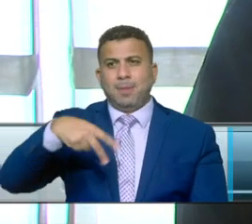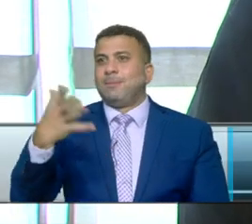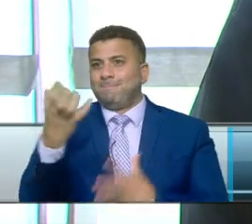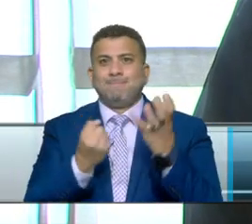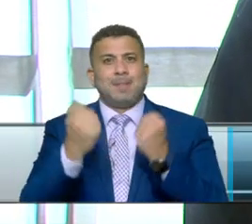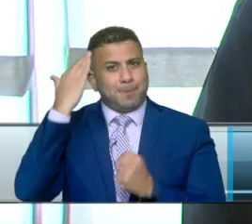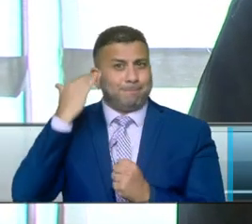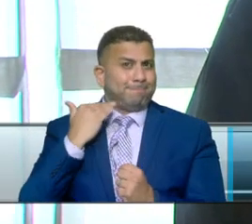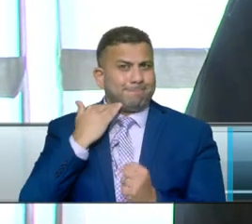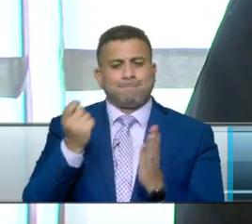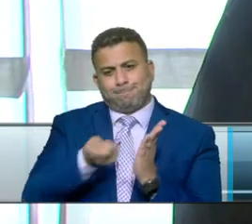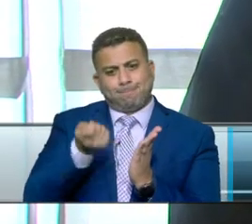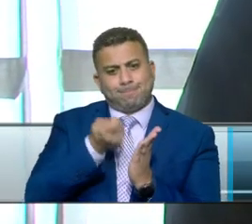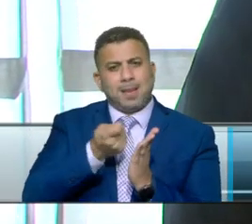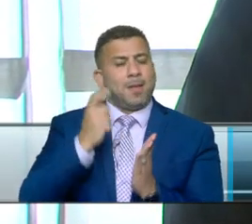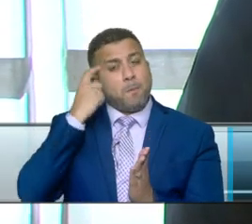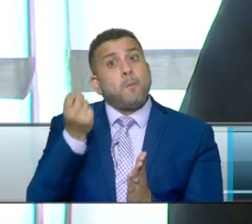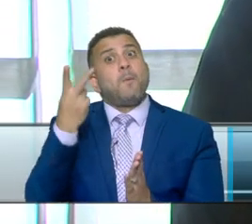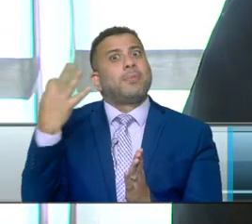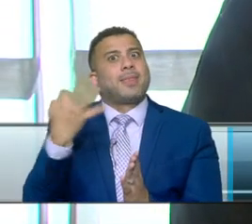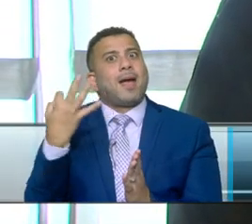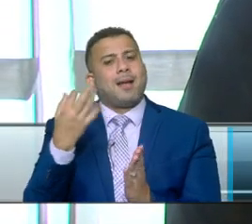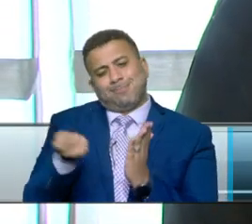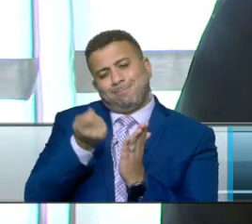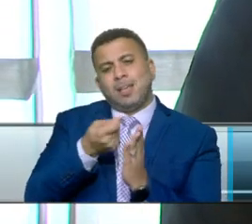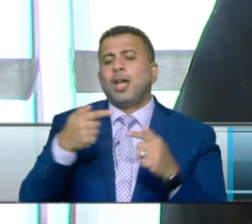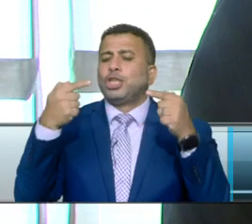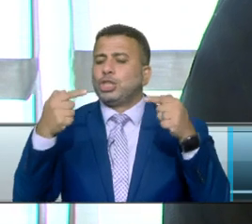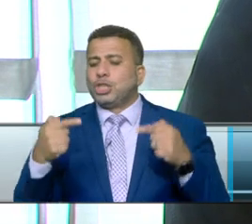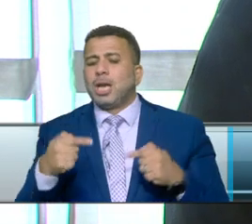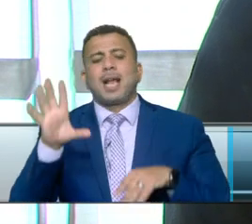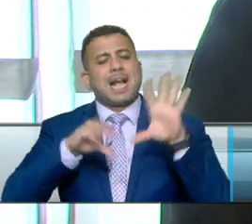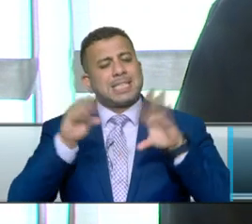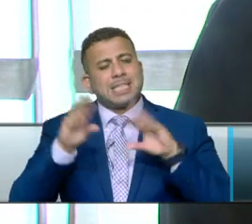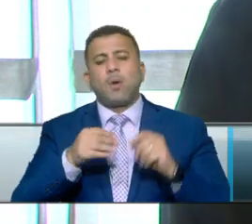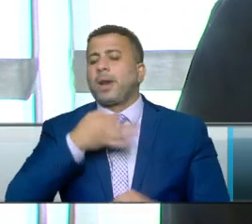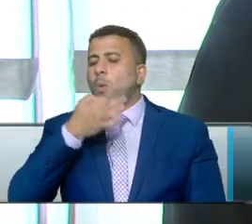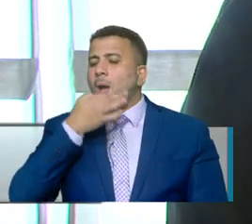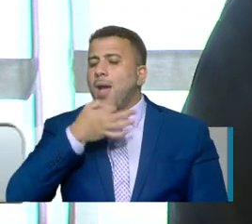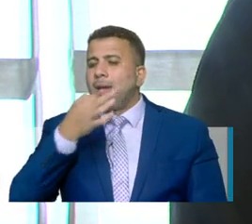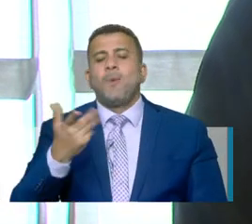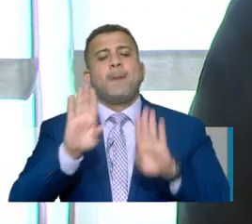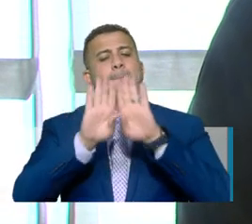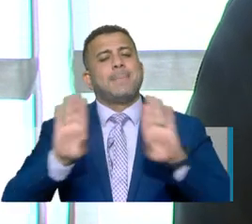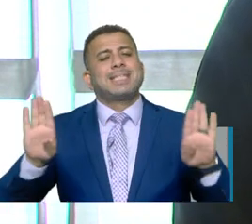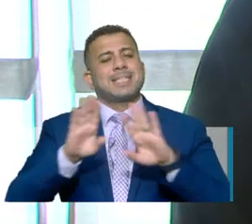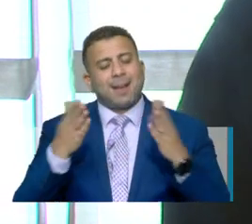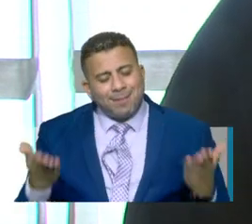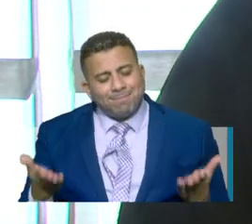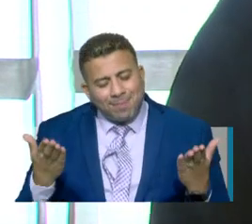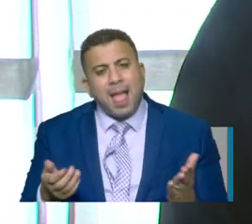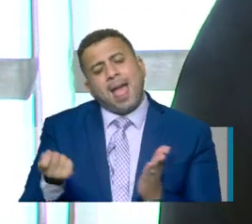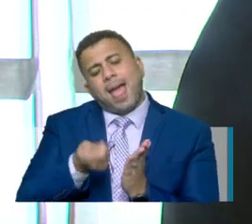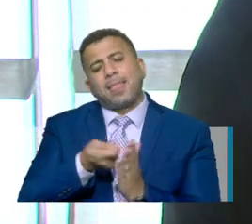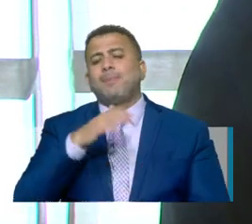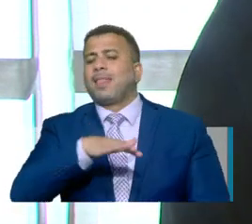من الكاتبات والمبدعات الإماراتيات في مجال القصة والشعر والرواية والمسرح وأدب الطفل